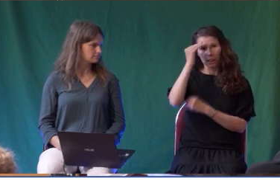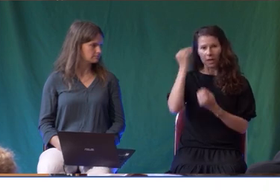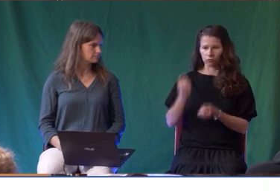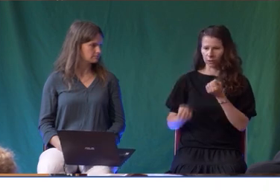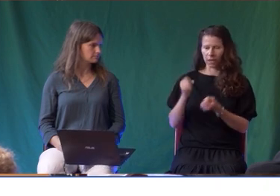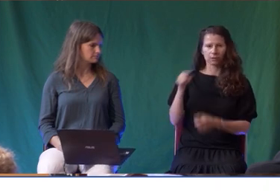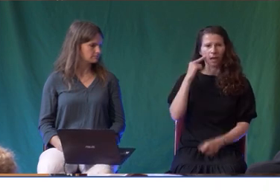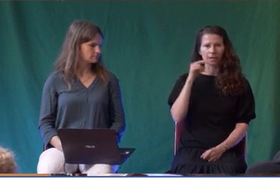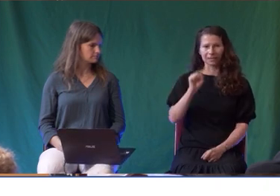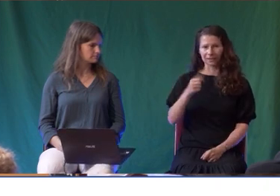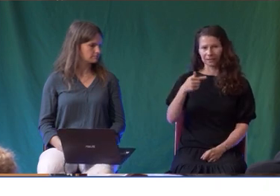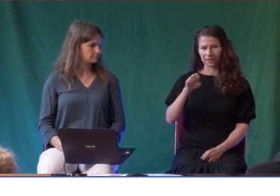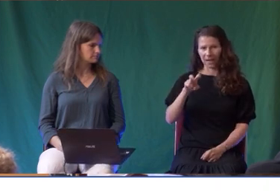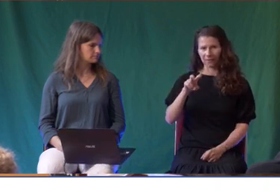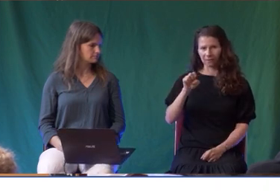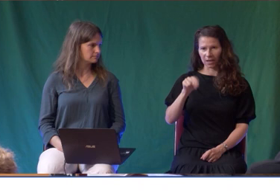Steven